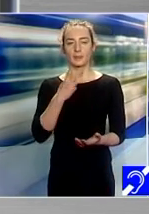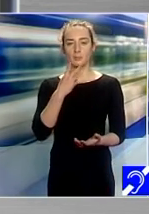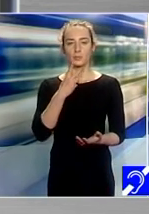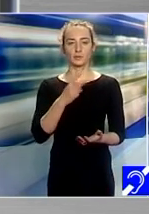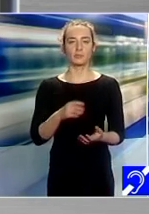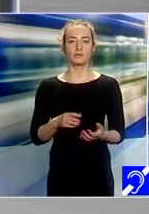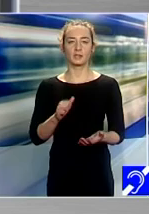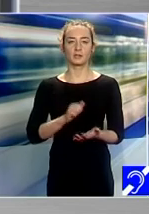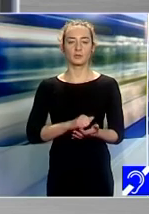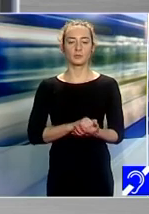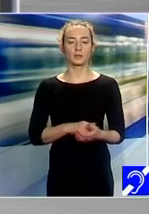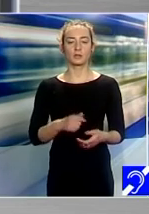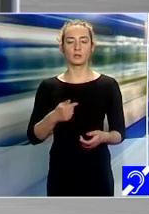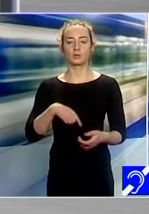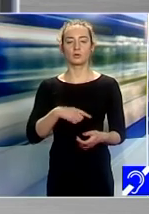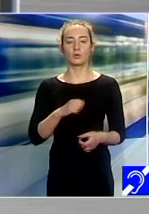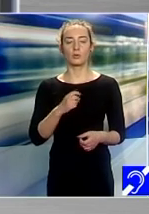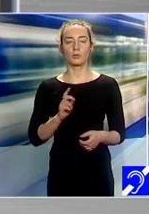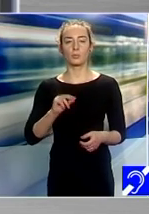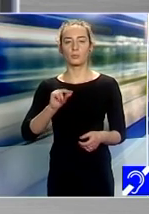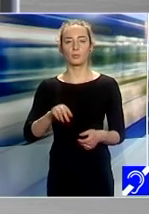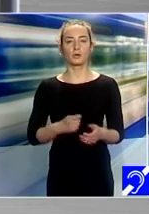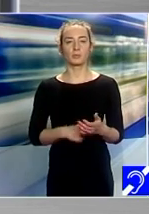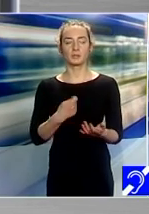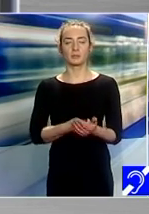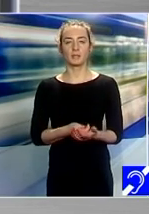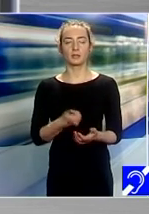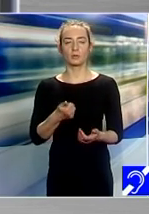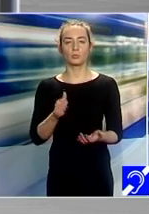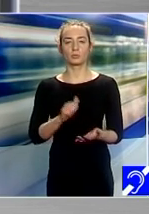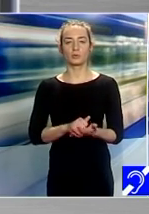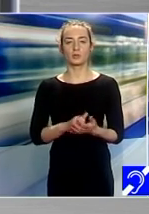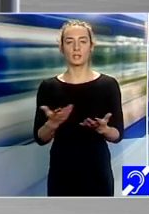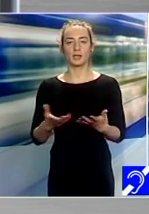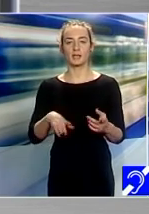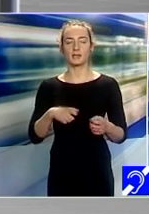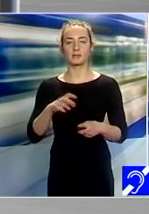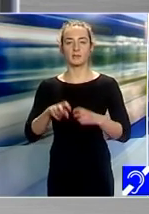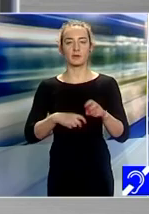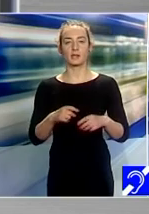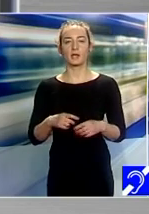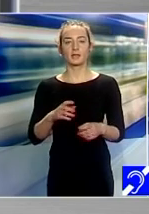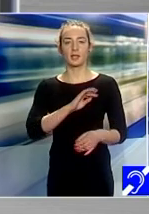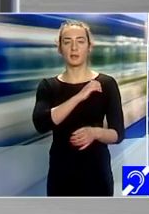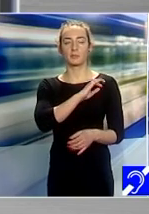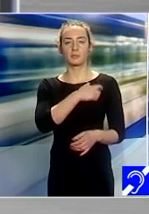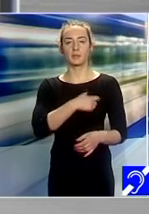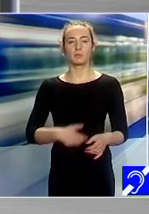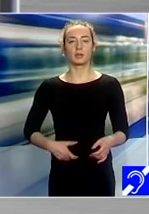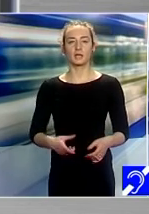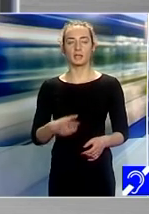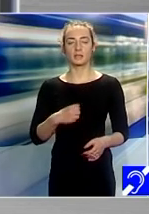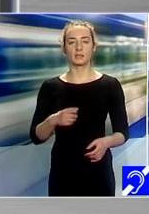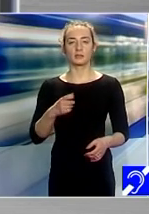Potrivit documentelor, sunt reale. Noi nu facem decât să punem în plată un dosar care este verificat de către primăria de domiciliu